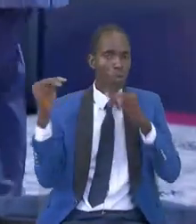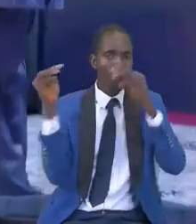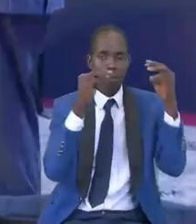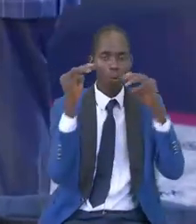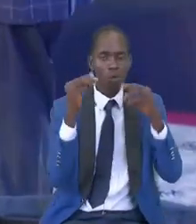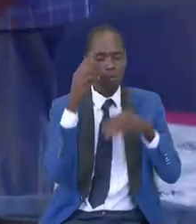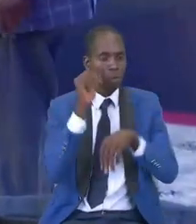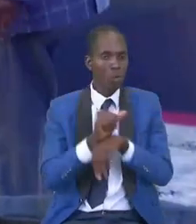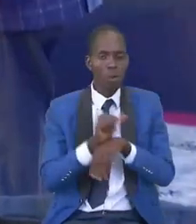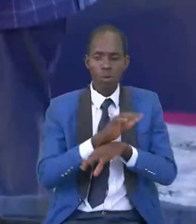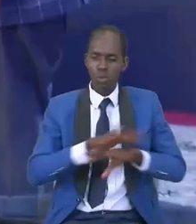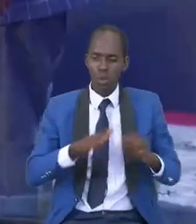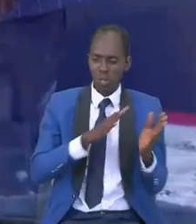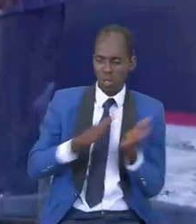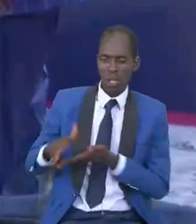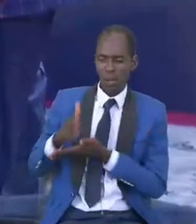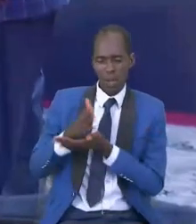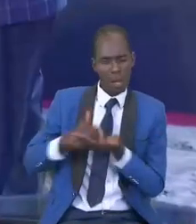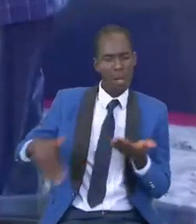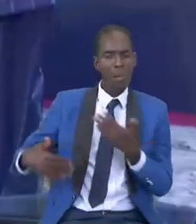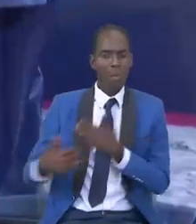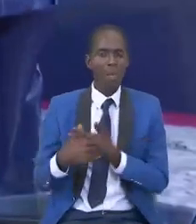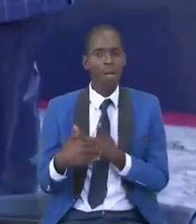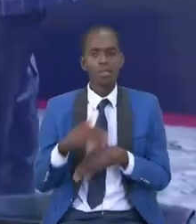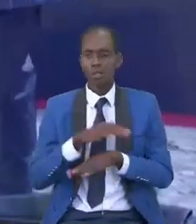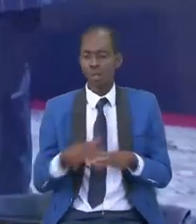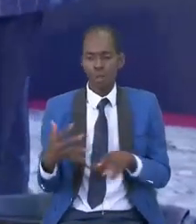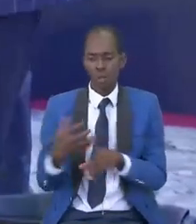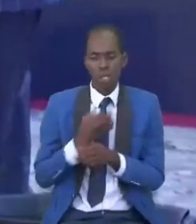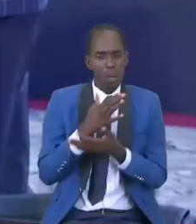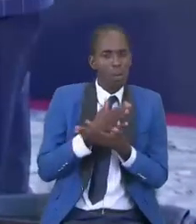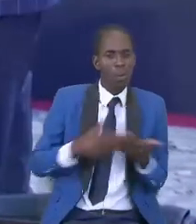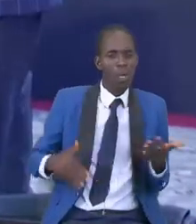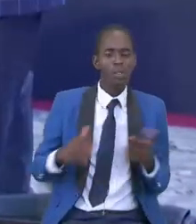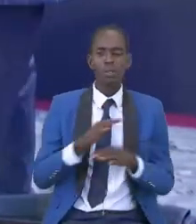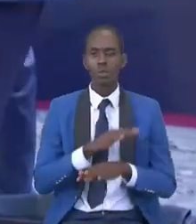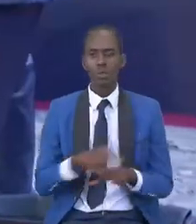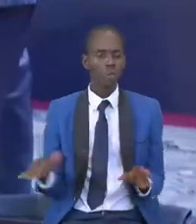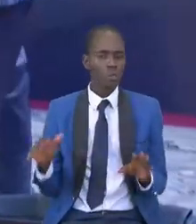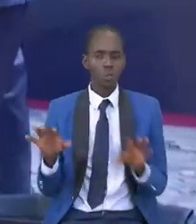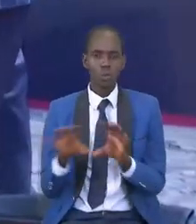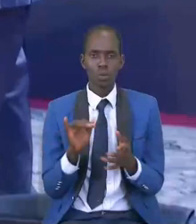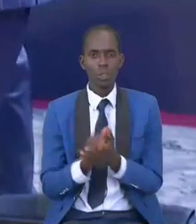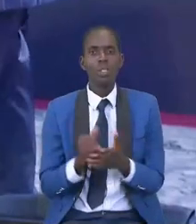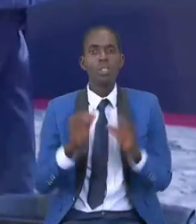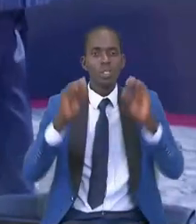t'a données, ne laisse pas une partie de la parole, ne laisse pas une partie du message